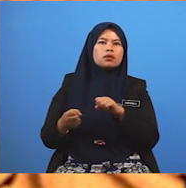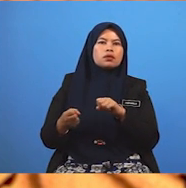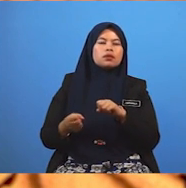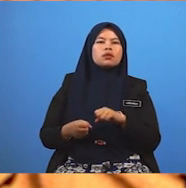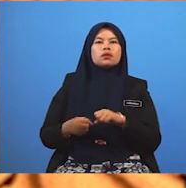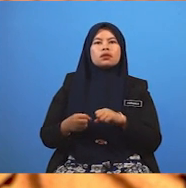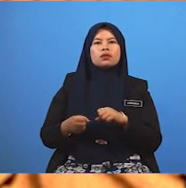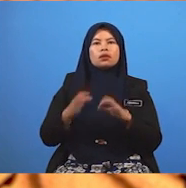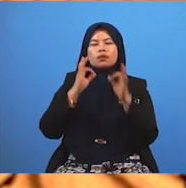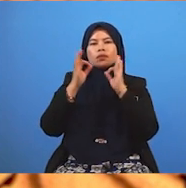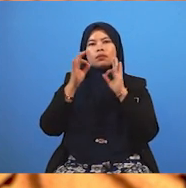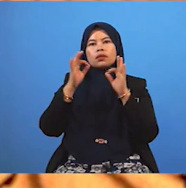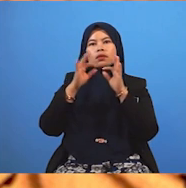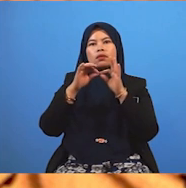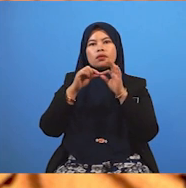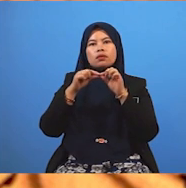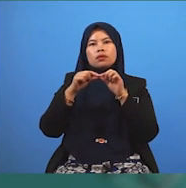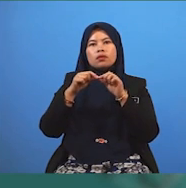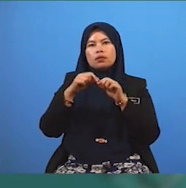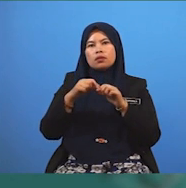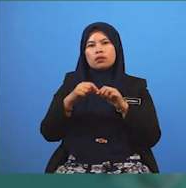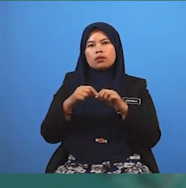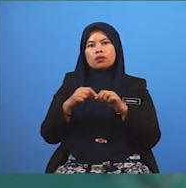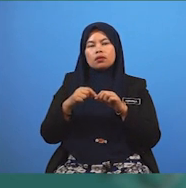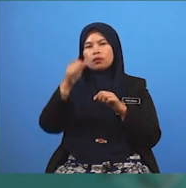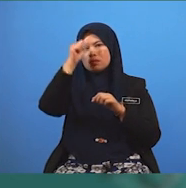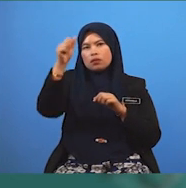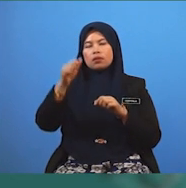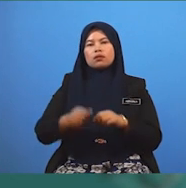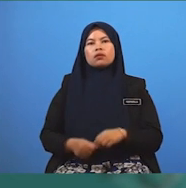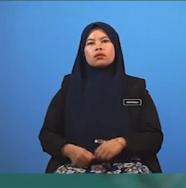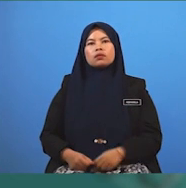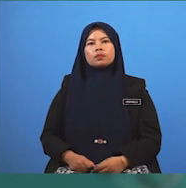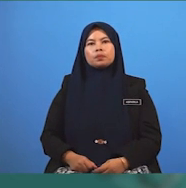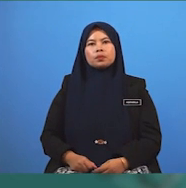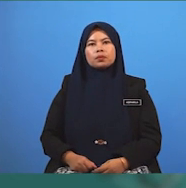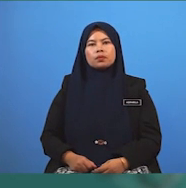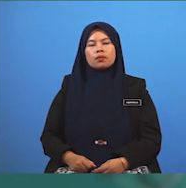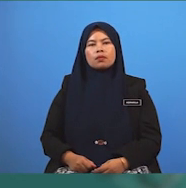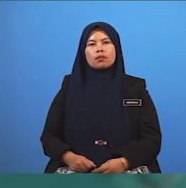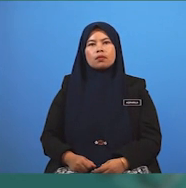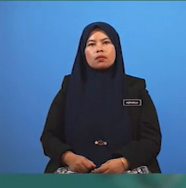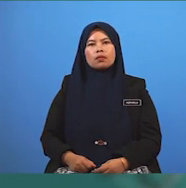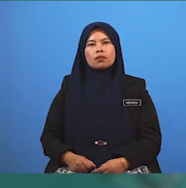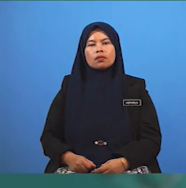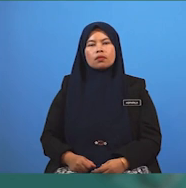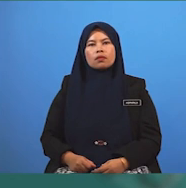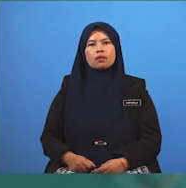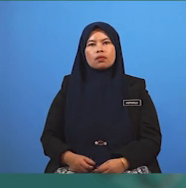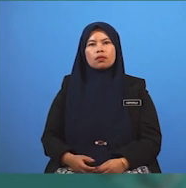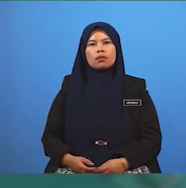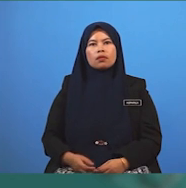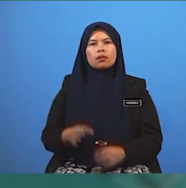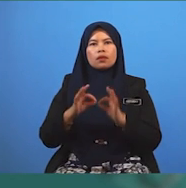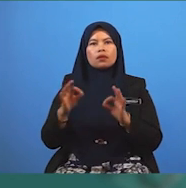dan 43 surah Al-Waqiah. A'udzubillahi minasyaitonir rajim. Fi samumin wa